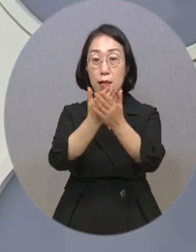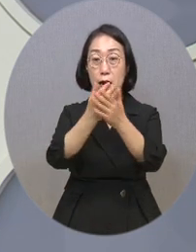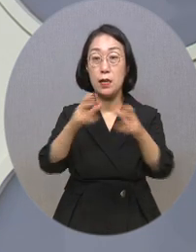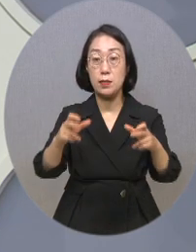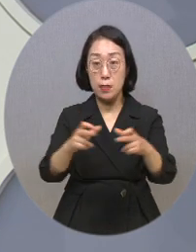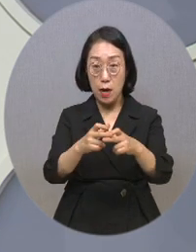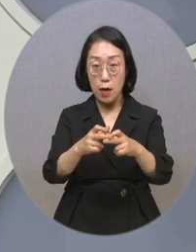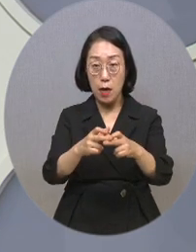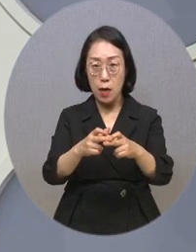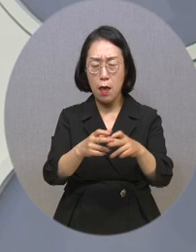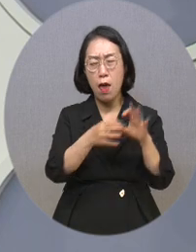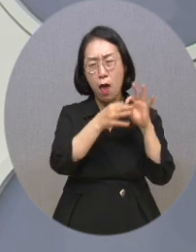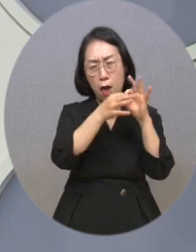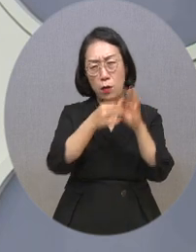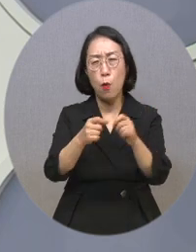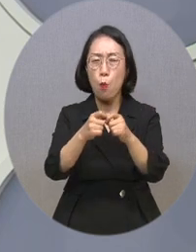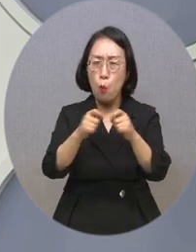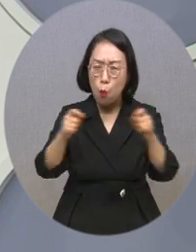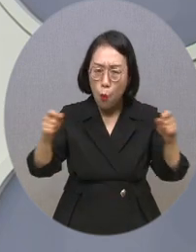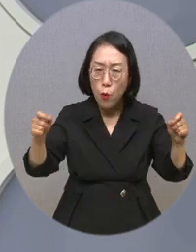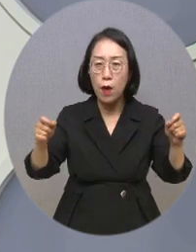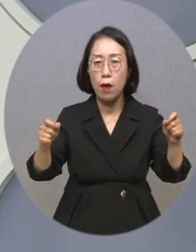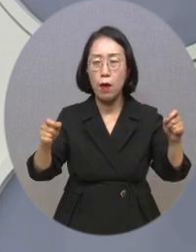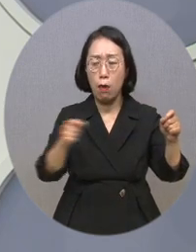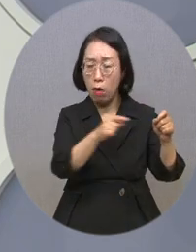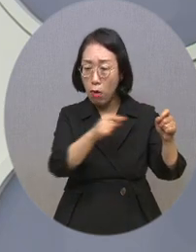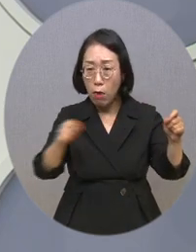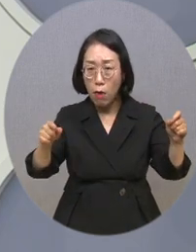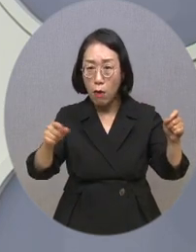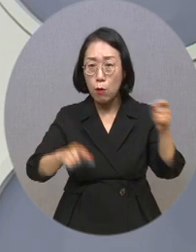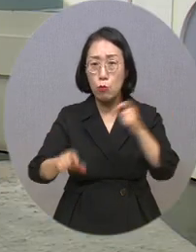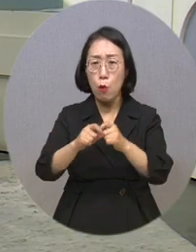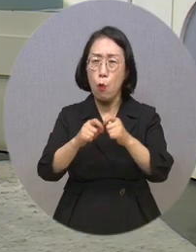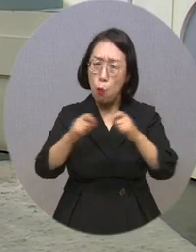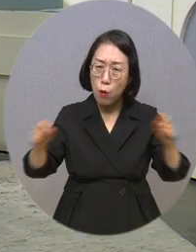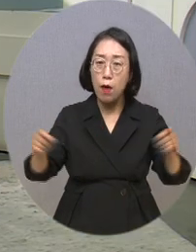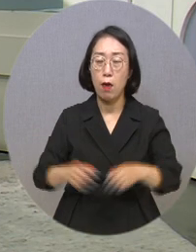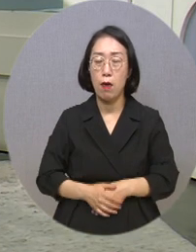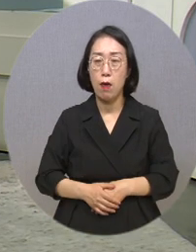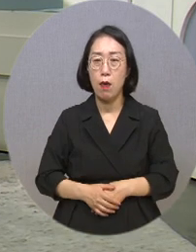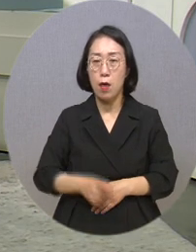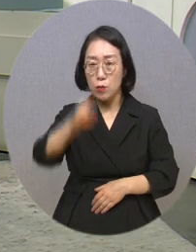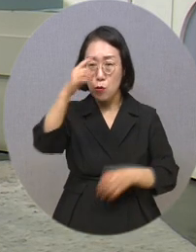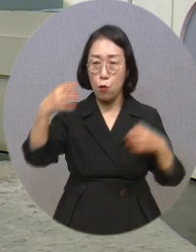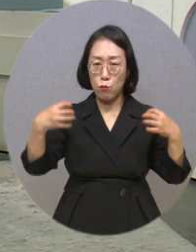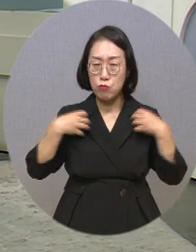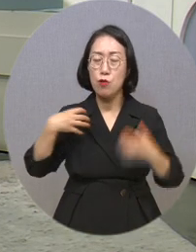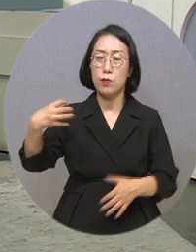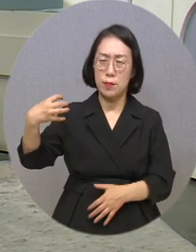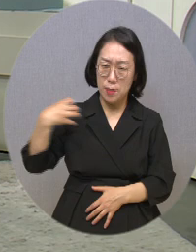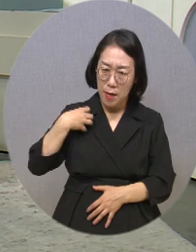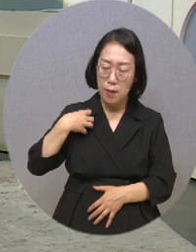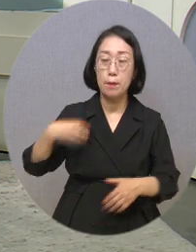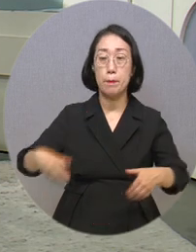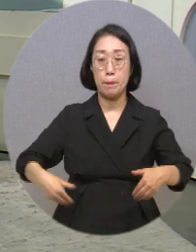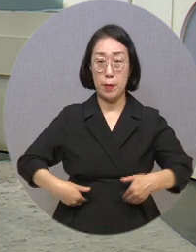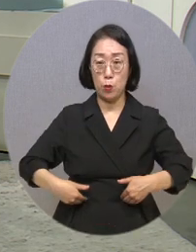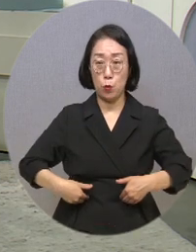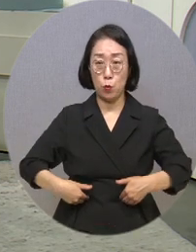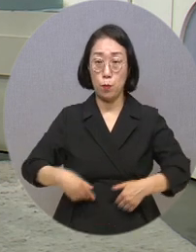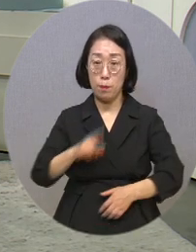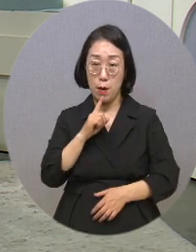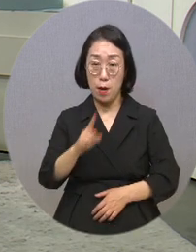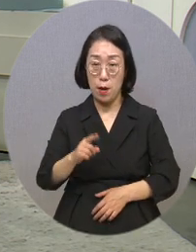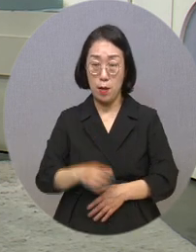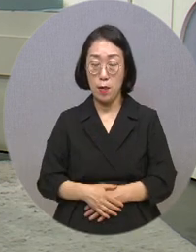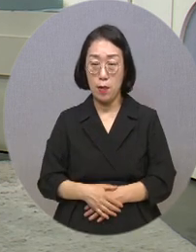주기별로 올해까지 가니까 더 어려움이 크니까 국가가 이걸 책임을 져줘야 되지 않느냐. 저는